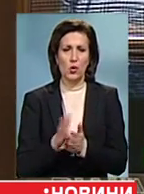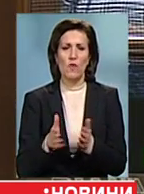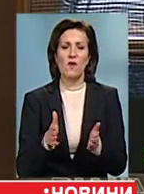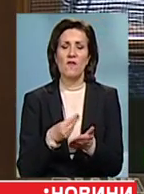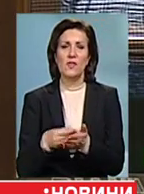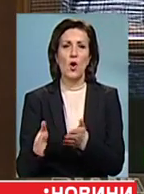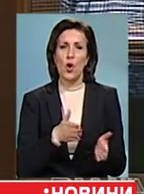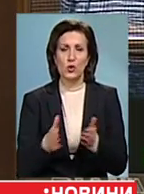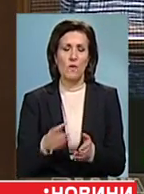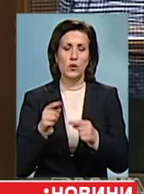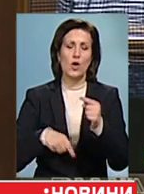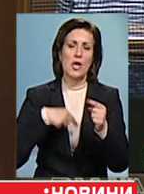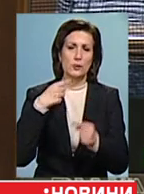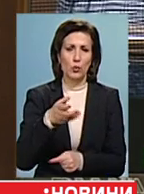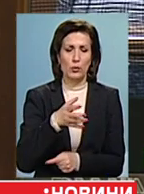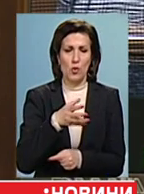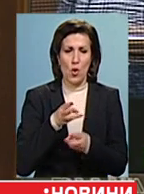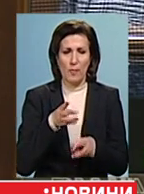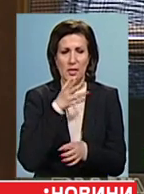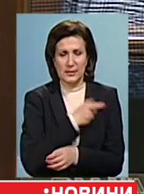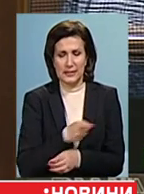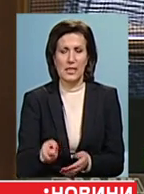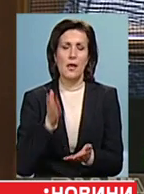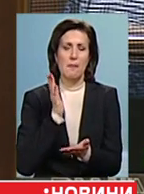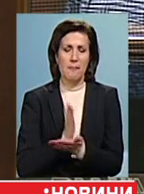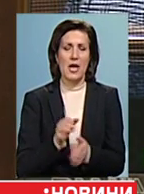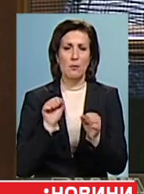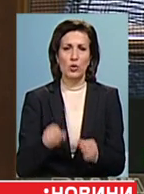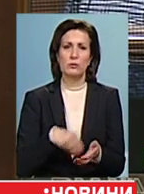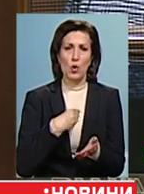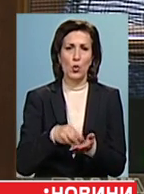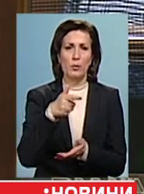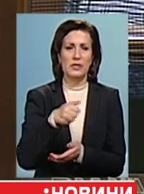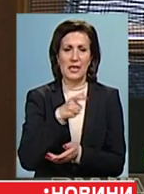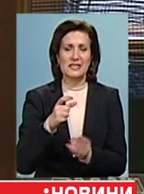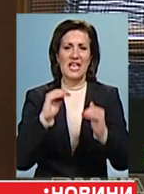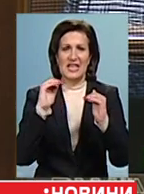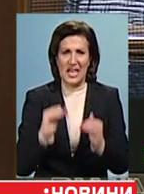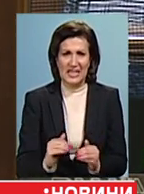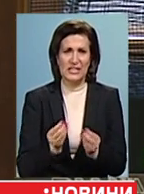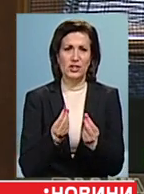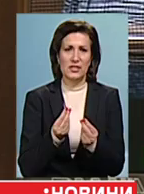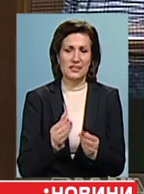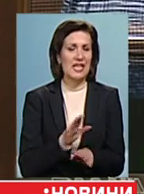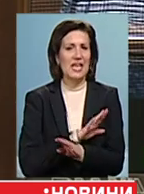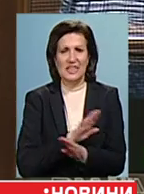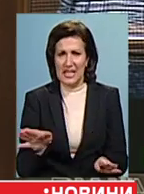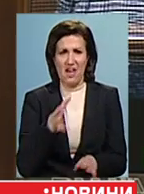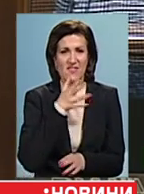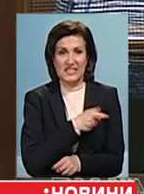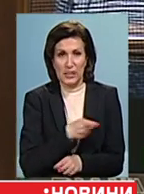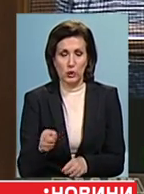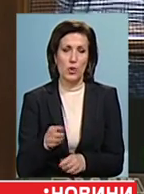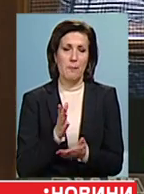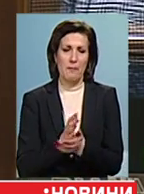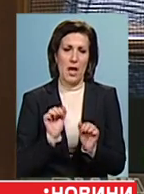до наступного опалювального сезону. Ми маємо змогу купити газ по найнижчих цінах не в сезоні, і ми маємо